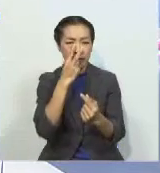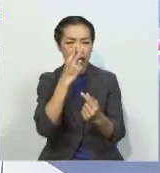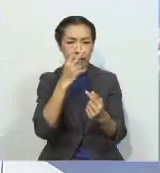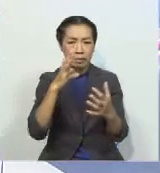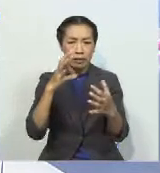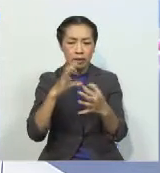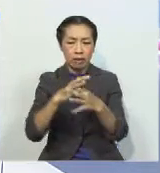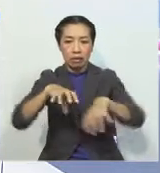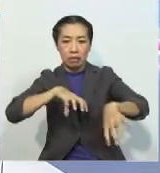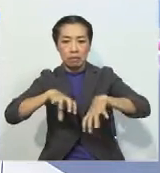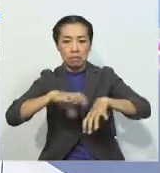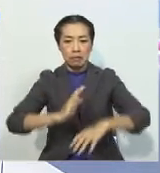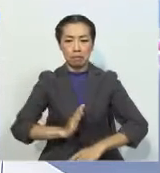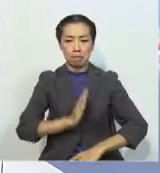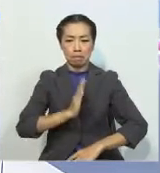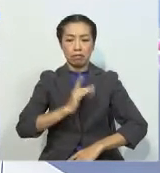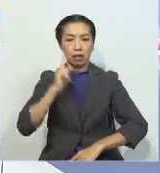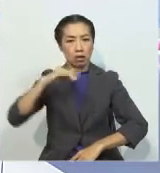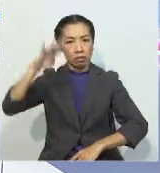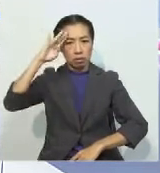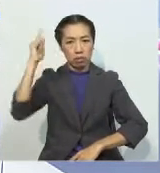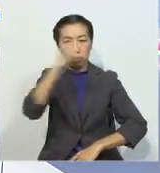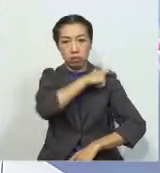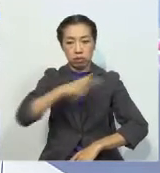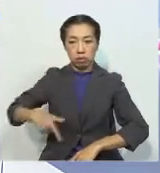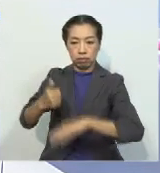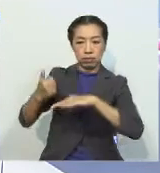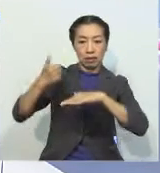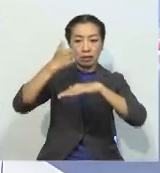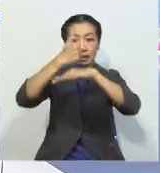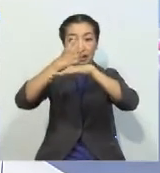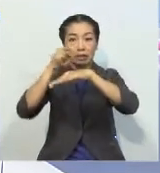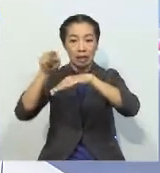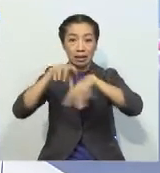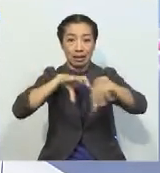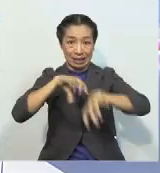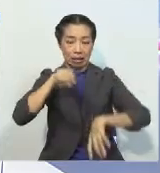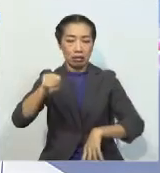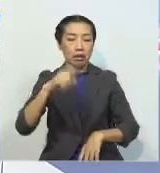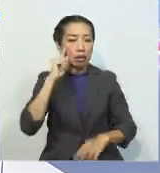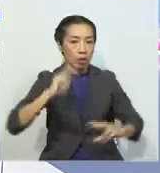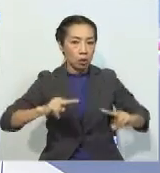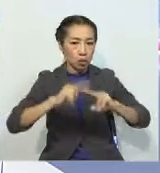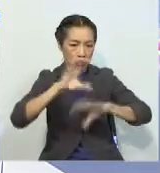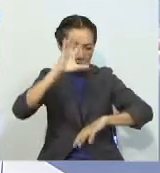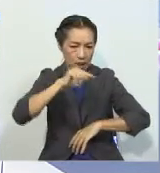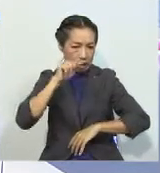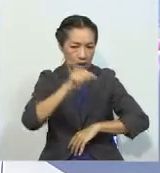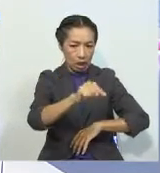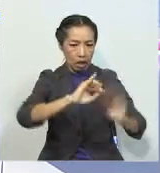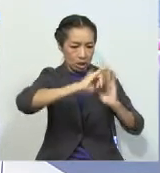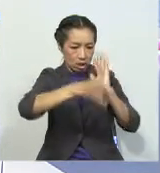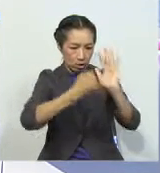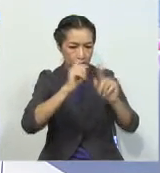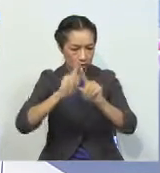สำหรับการพระราชพิธีบรมราชาภิเษกที่ใกล้จะถึงนี้นะครับขณะนี้รัฐมนตรีว่าการกระทรวงมหาดไทยก็ได้มีการสั่งการให้จัง